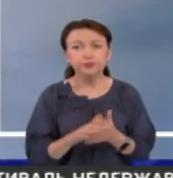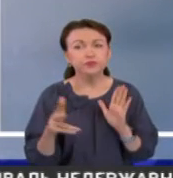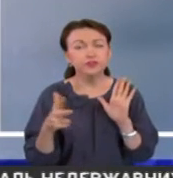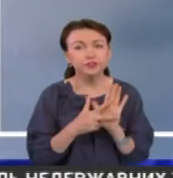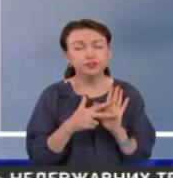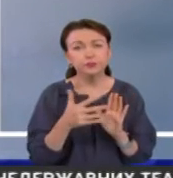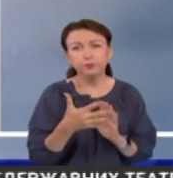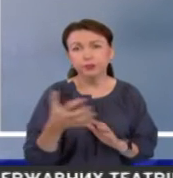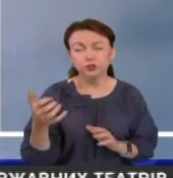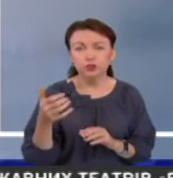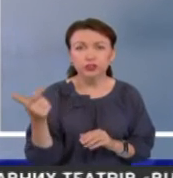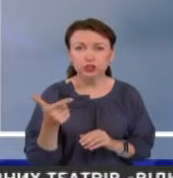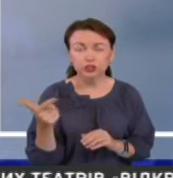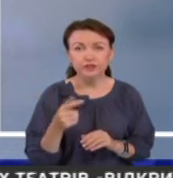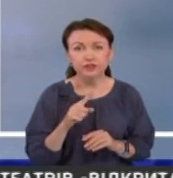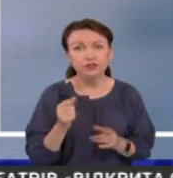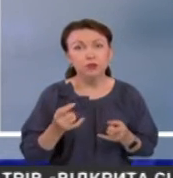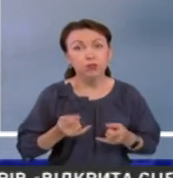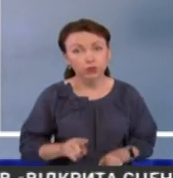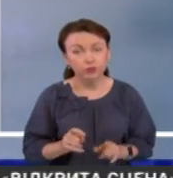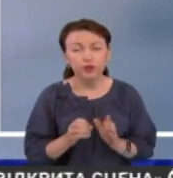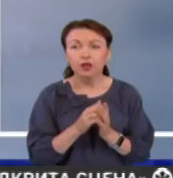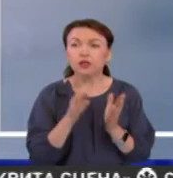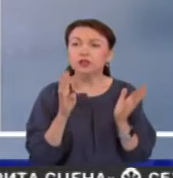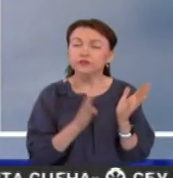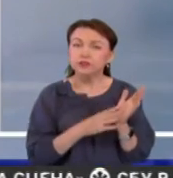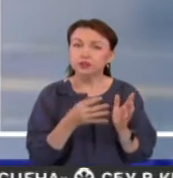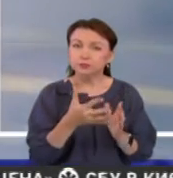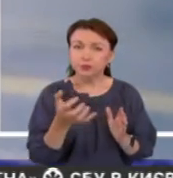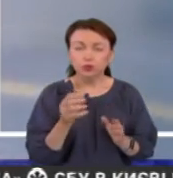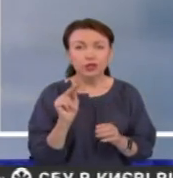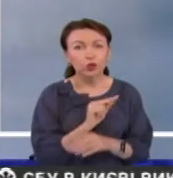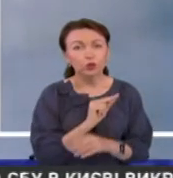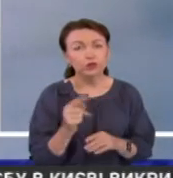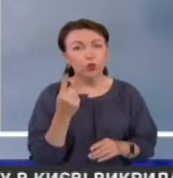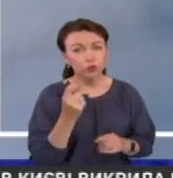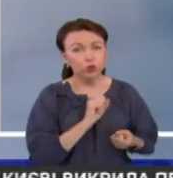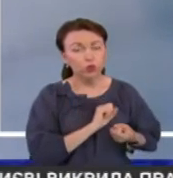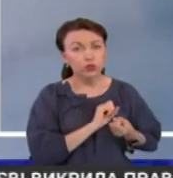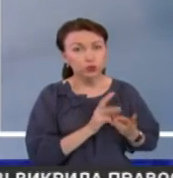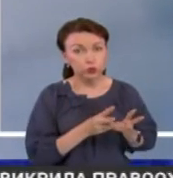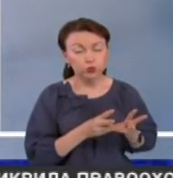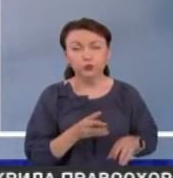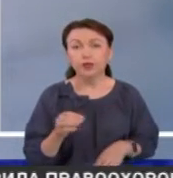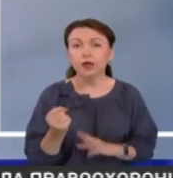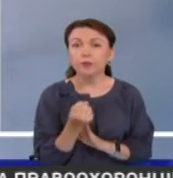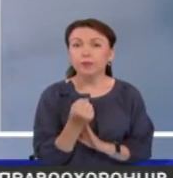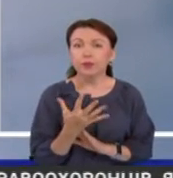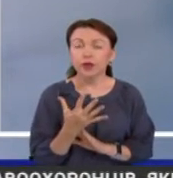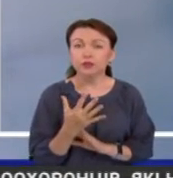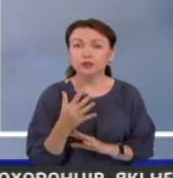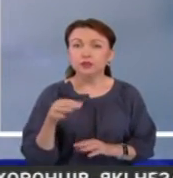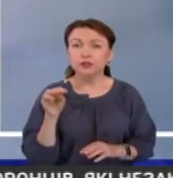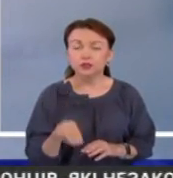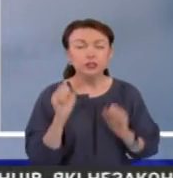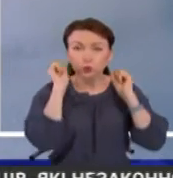8,5 тисяч гривень за пологи, 19 тисяч гривень за лікування одного інсульту, 15 800